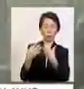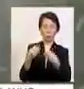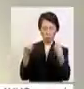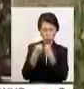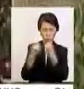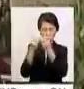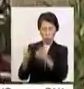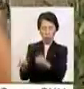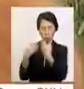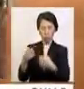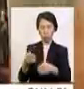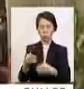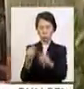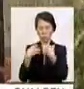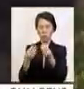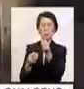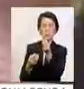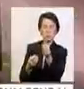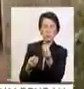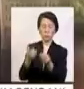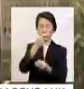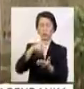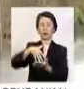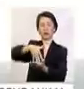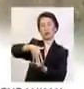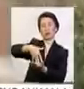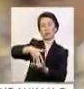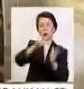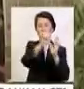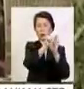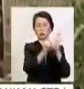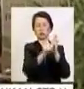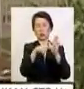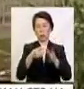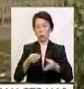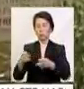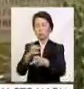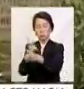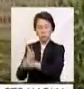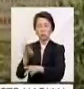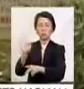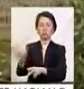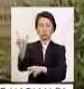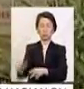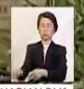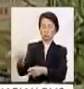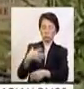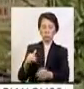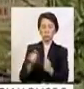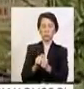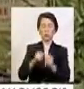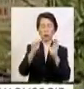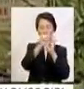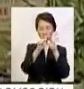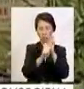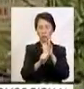pemberi maklumat salah laku yang terlalu kecil disebabkan kelemahan Akta Perlindungan Pemberi Maklumat 2012, Akta